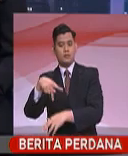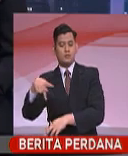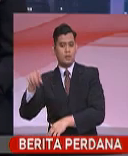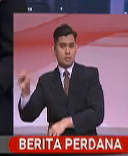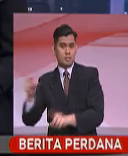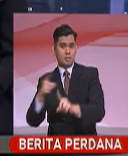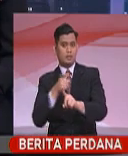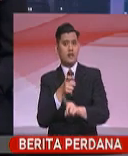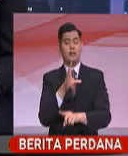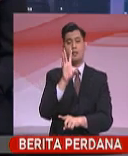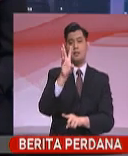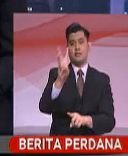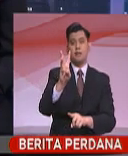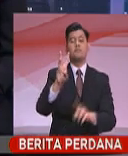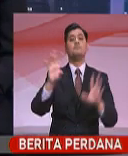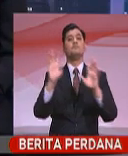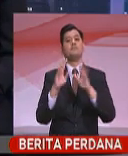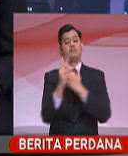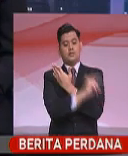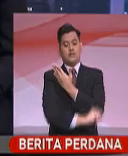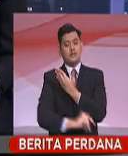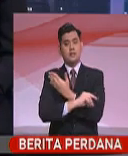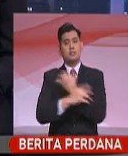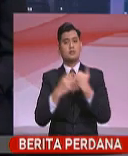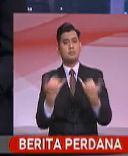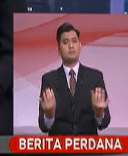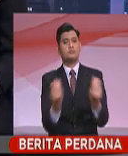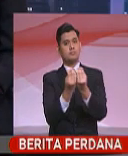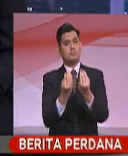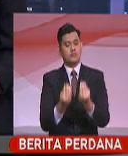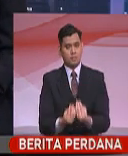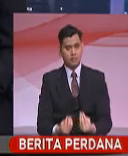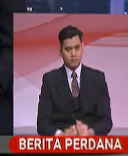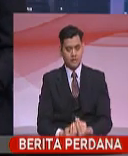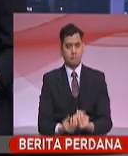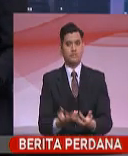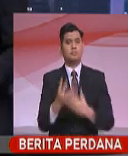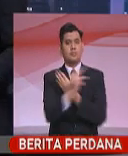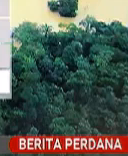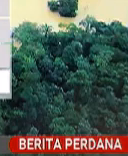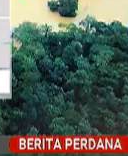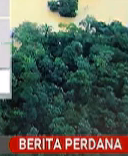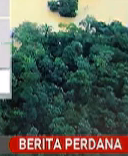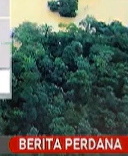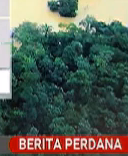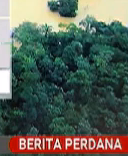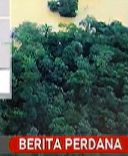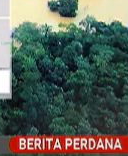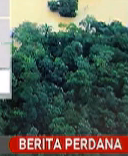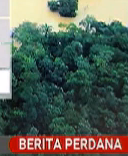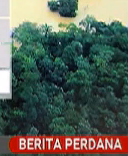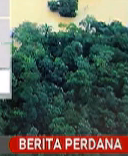Berikut statistik negeri-negeri terjejas banjir setakat pukul 7 malam ini.